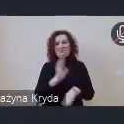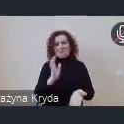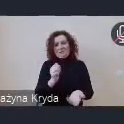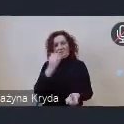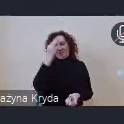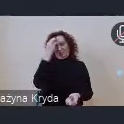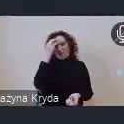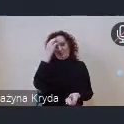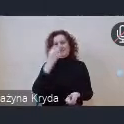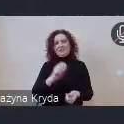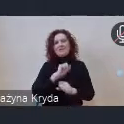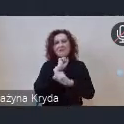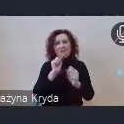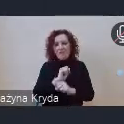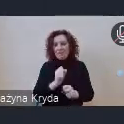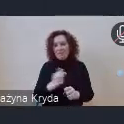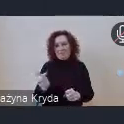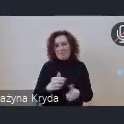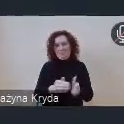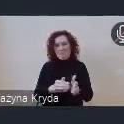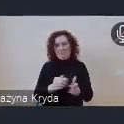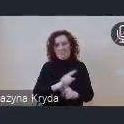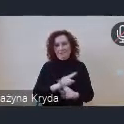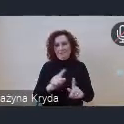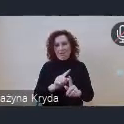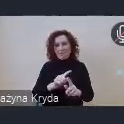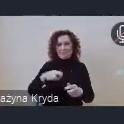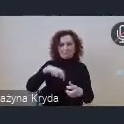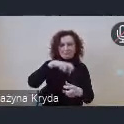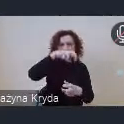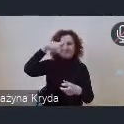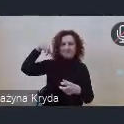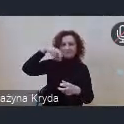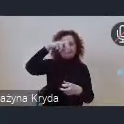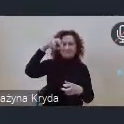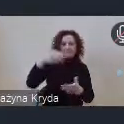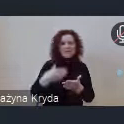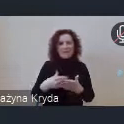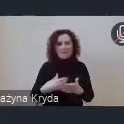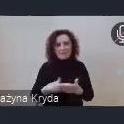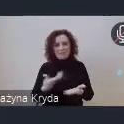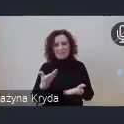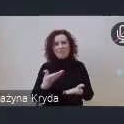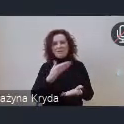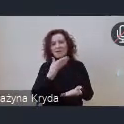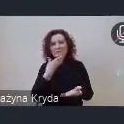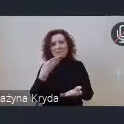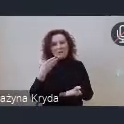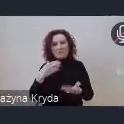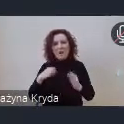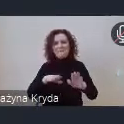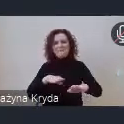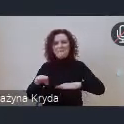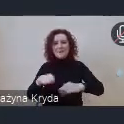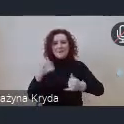schodów kręconych dlatego że najzwyczajniej w świecie po tej wewnętrznej stronie schodów nie ma przestrzeni na stopy szczególnie tam gdzie zaczynamy